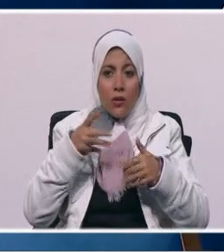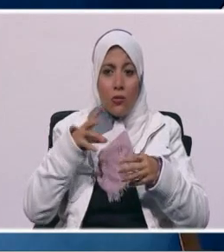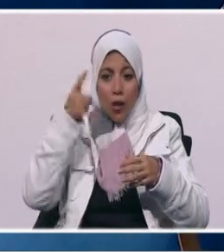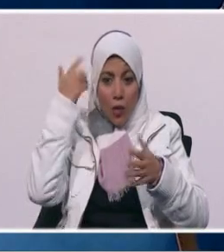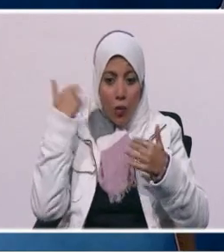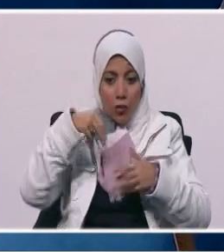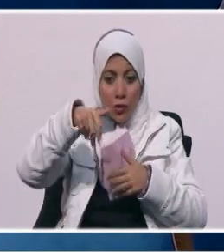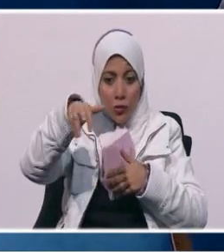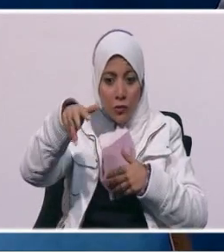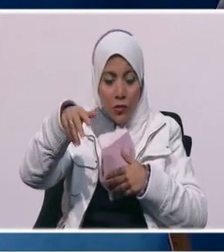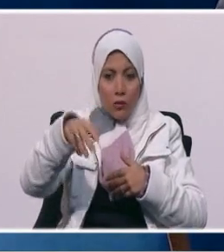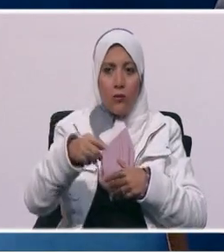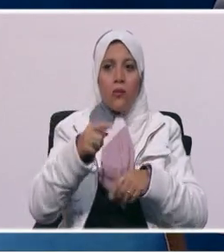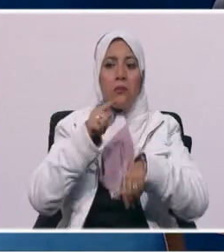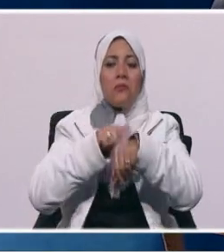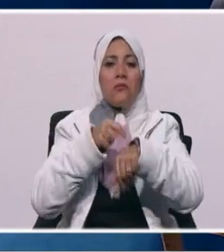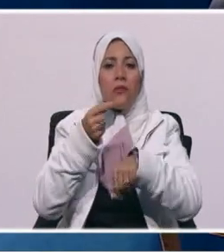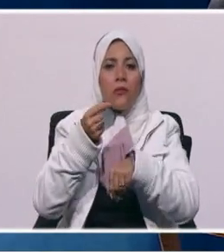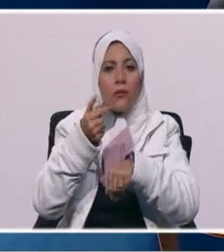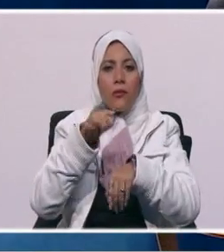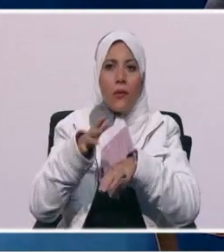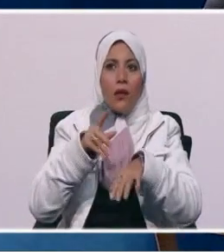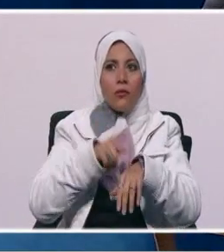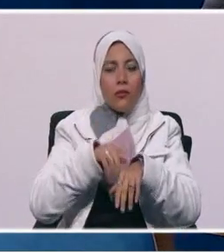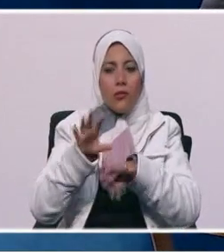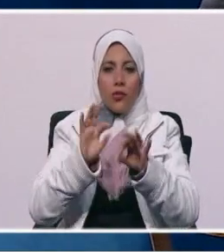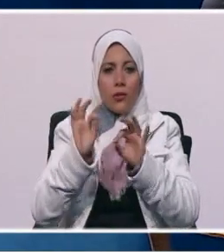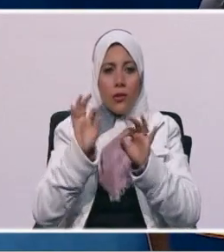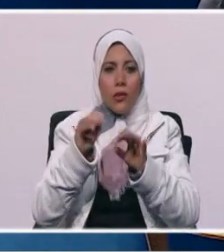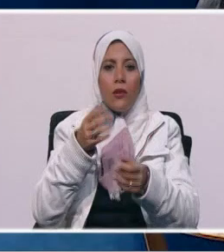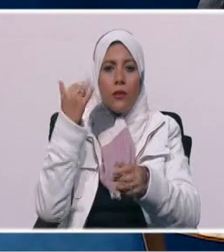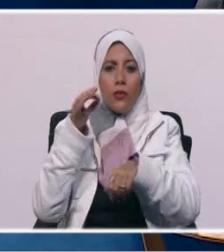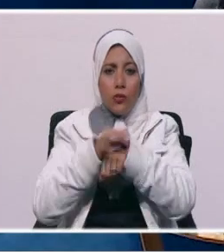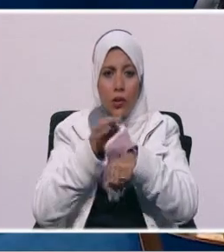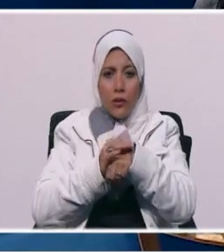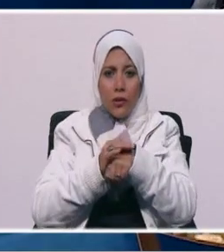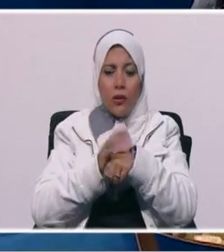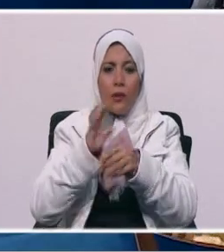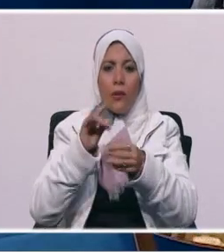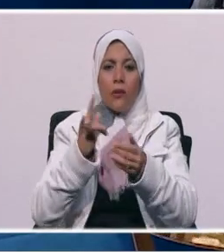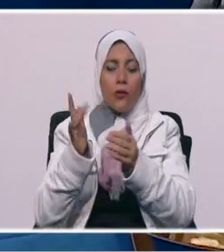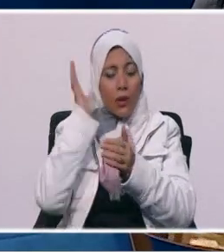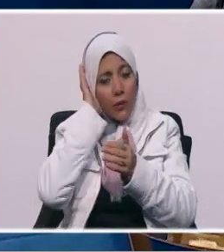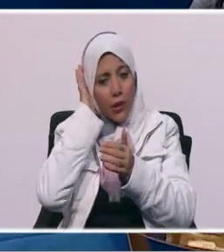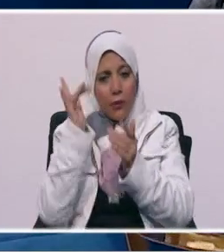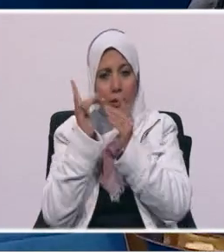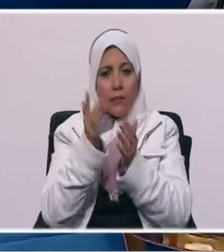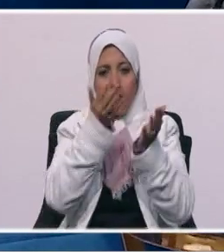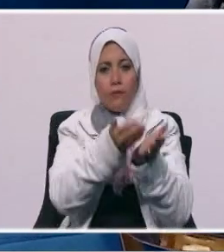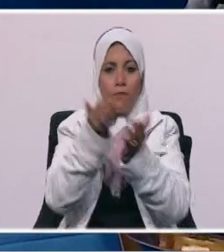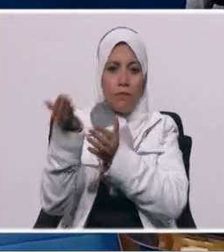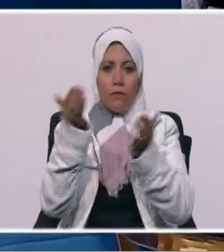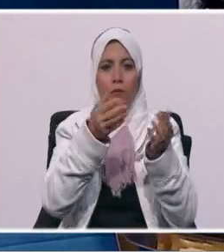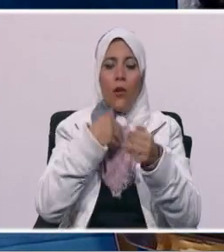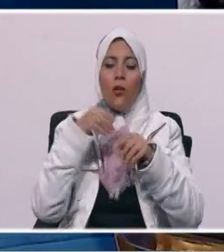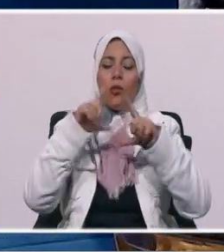بمشيش فعلا، يعني الفتره اللي حجزت فيها في المستشفى ما كانوش عارفين حتى ينقلوني من سرير لسرير، كان ممكن الصريخ بتاعي